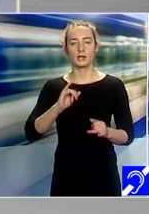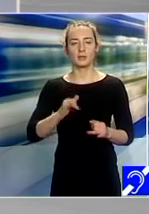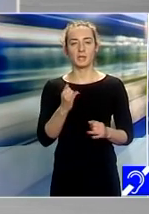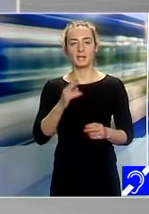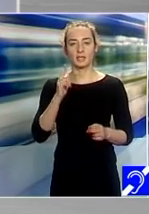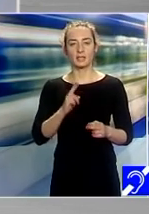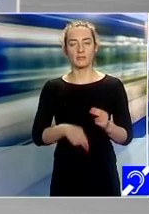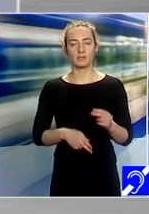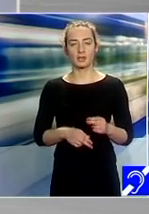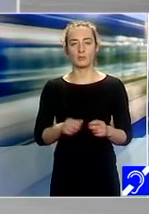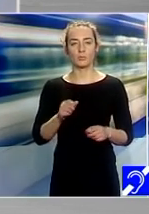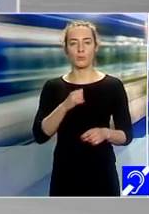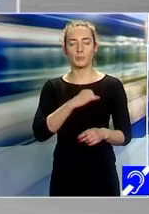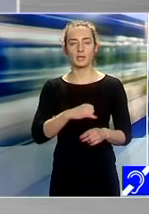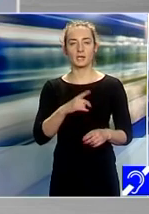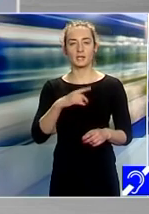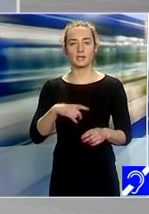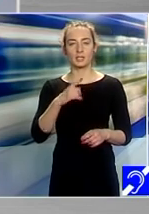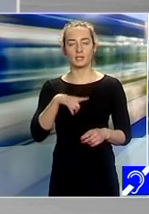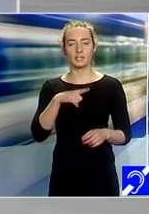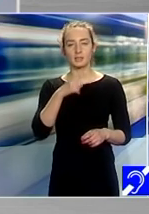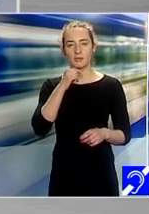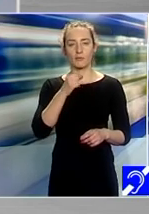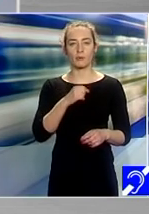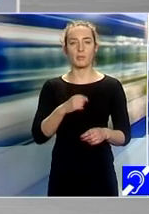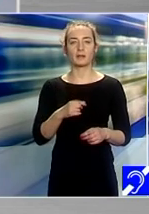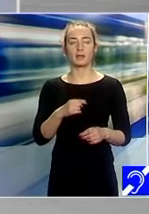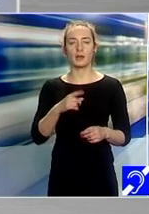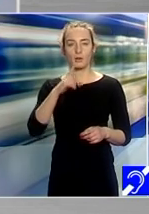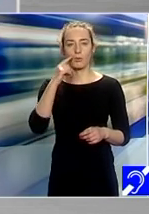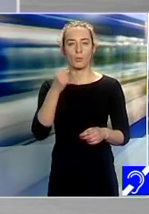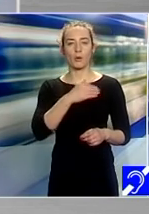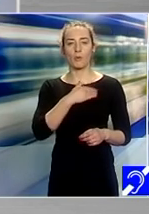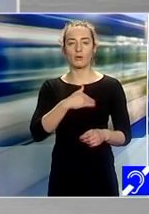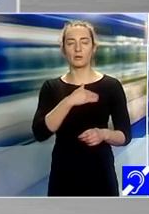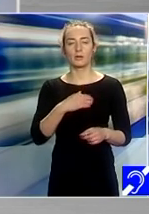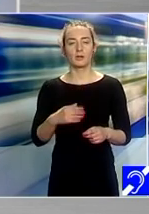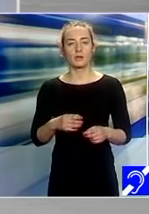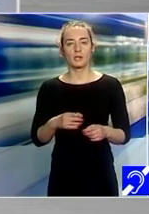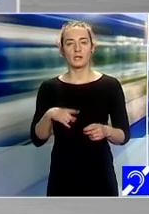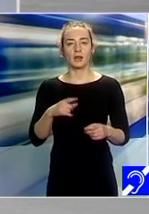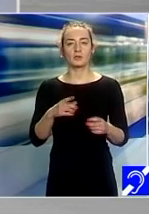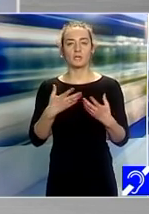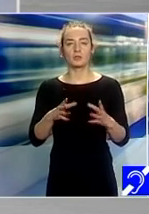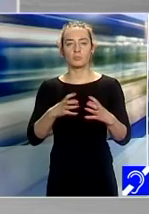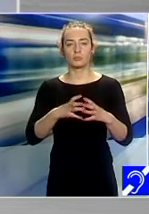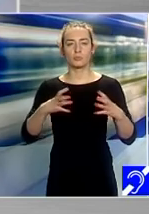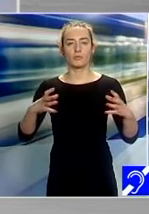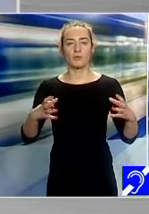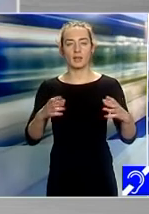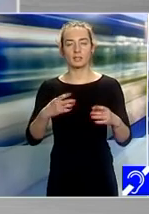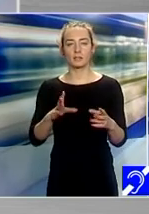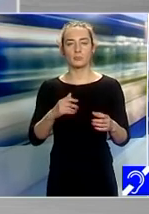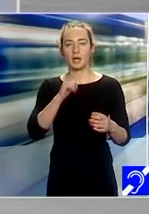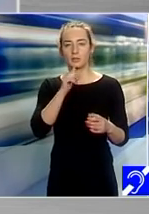operației. Este vorba de corp uman, de țesuturi umane, ele se mai relaxează, sunt inflamate la început, deci nu vedem